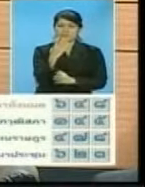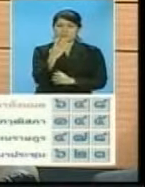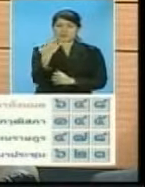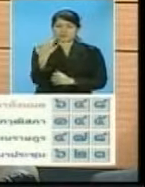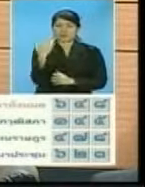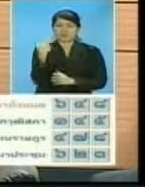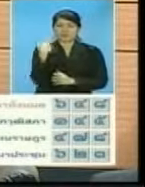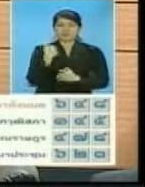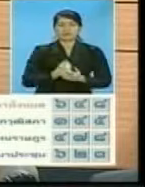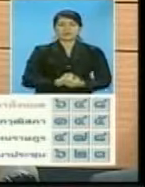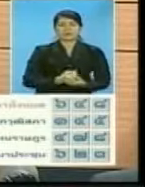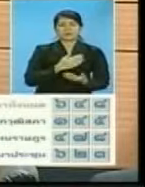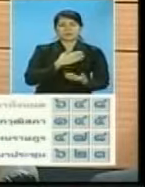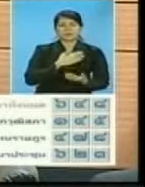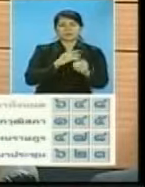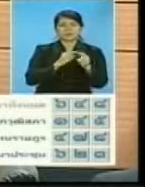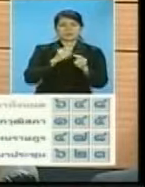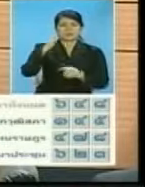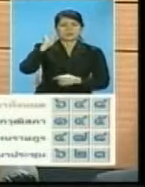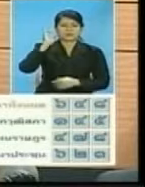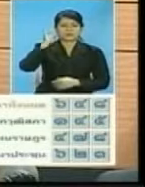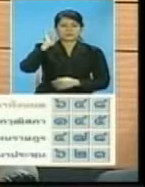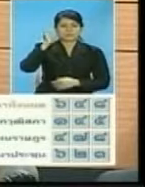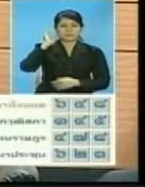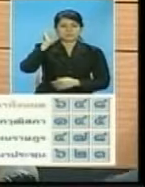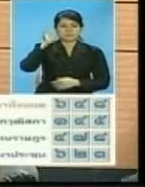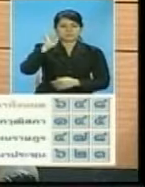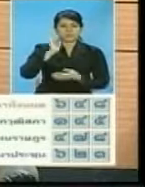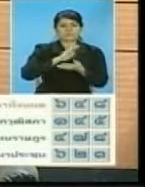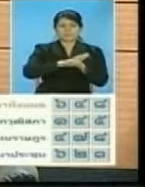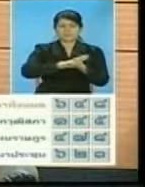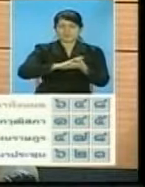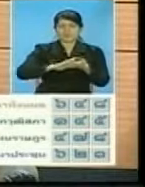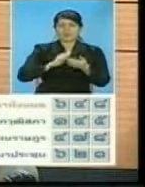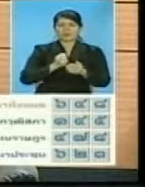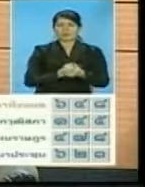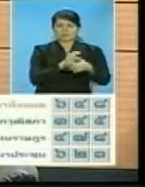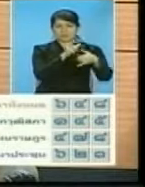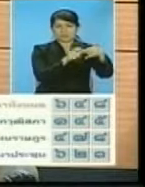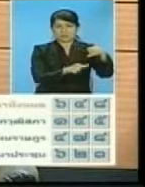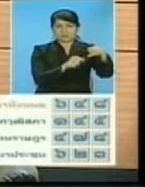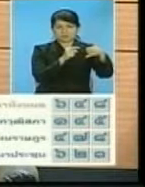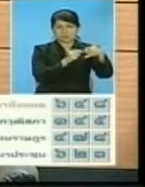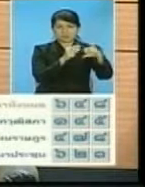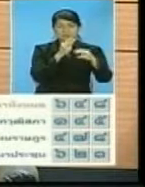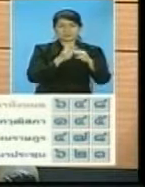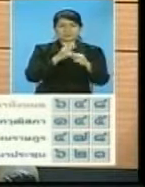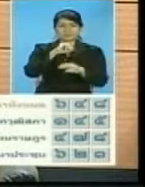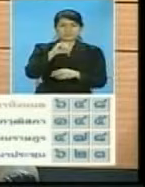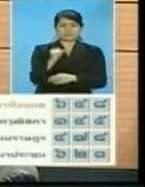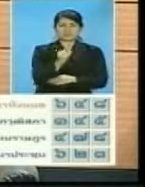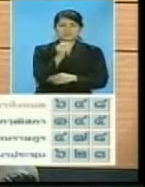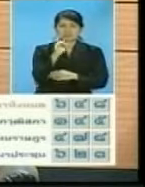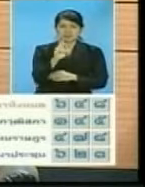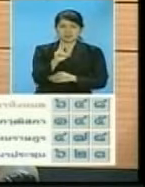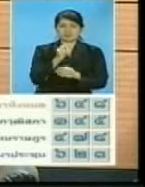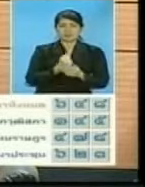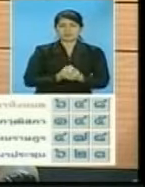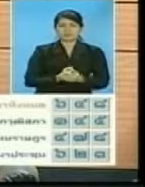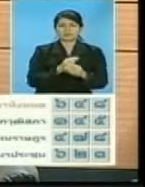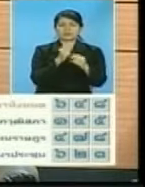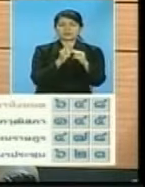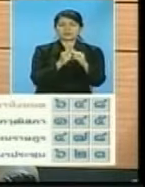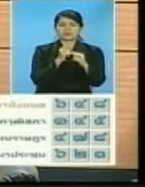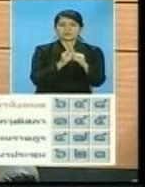ลังจากที่กระผมได้อภิปรายเสร็จแล้วอย่างเช่นอาจารย์เจริญภักดีวานิชท่านพลตำรวจโ